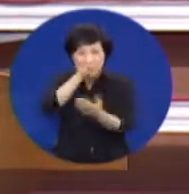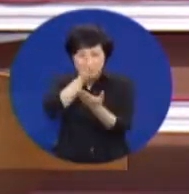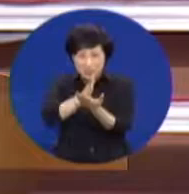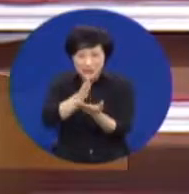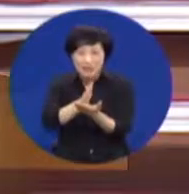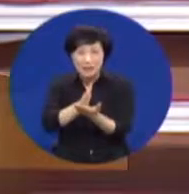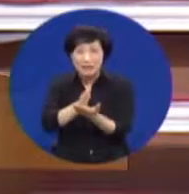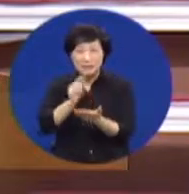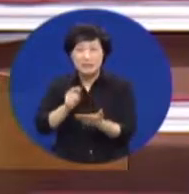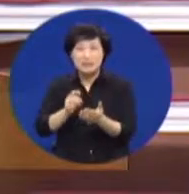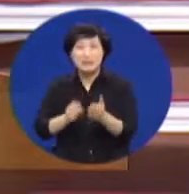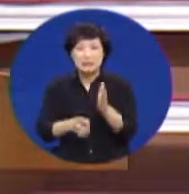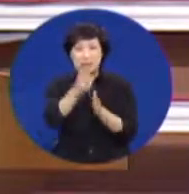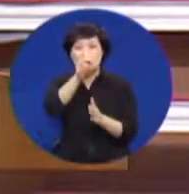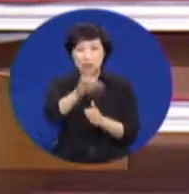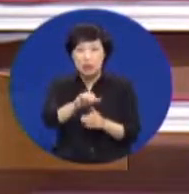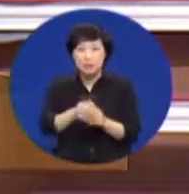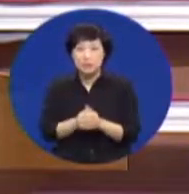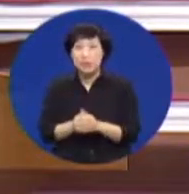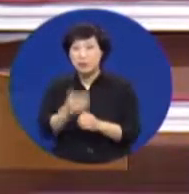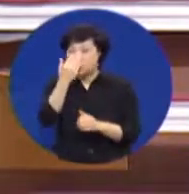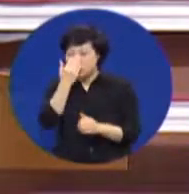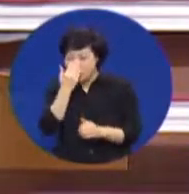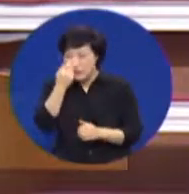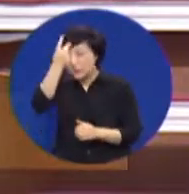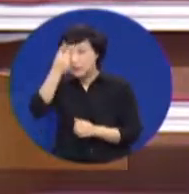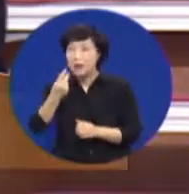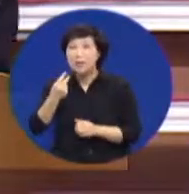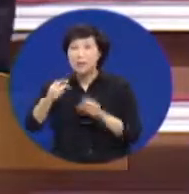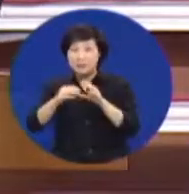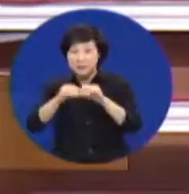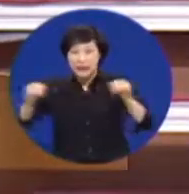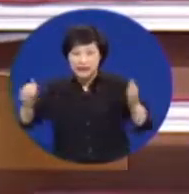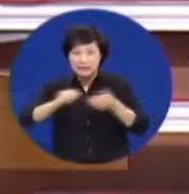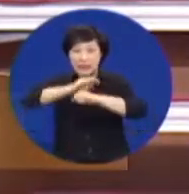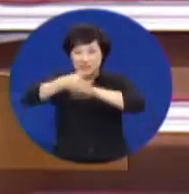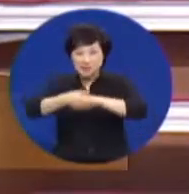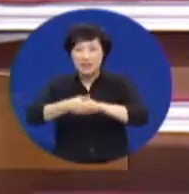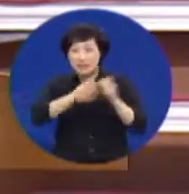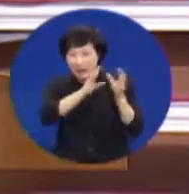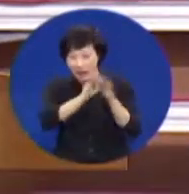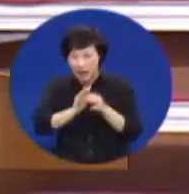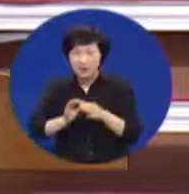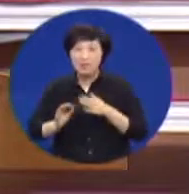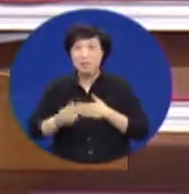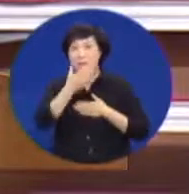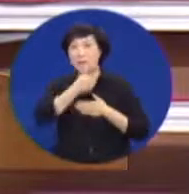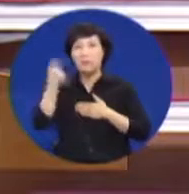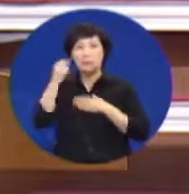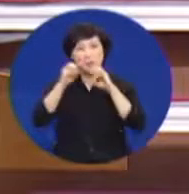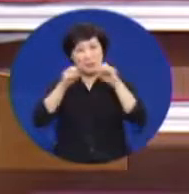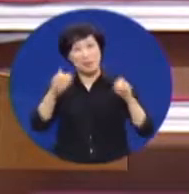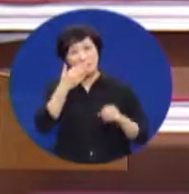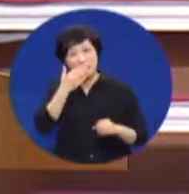않도록 예루살렘과 유대와 사마리아와 땅 끝까지 가서 복음 전할 수